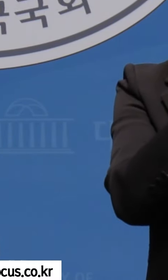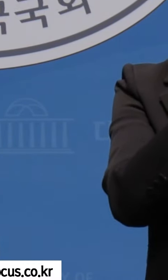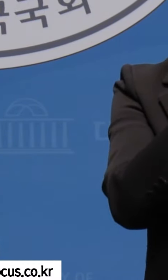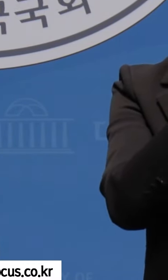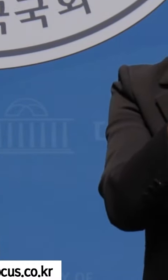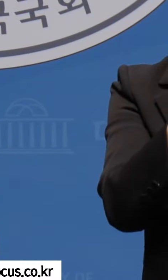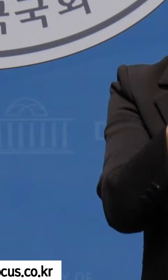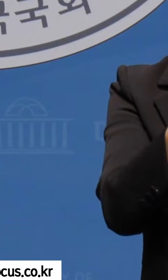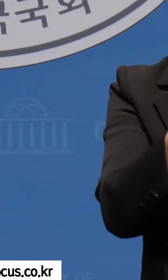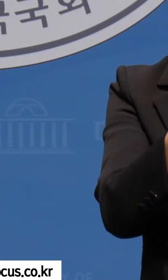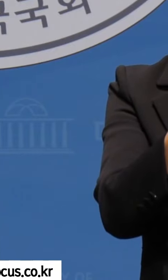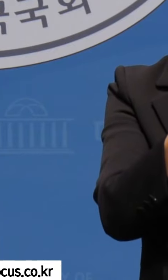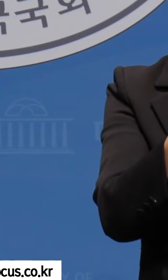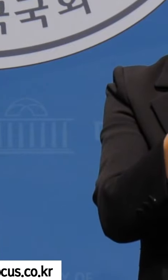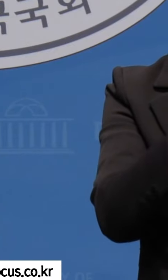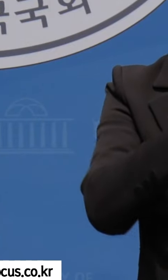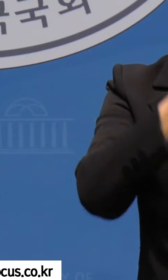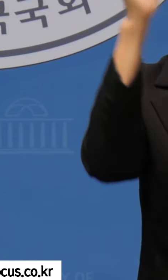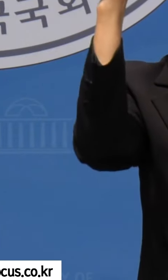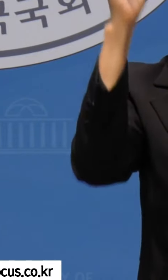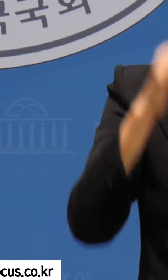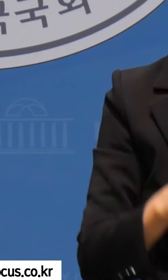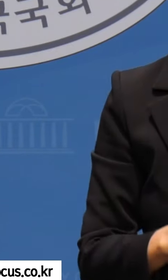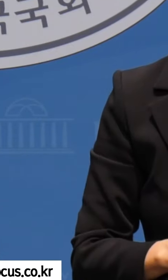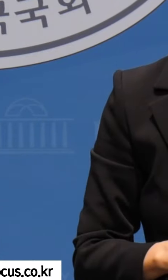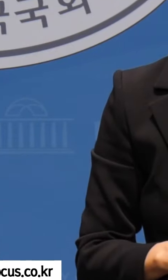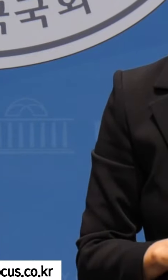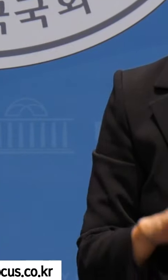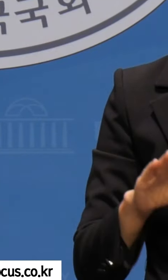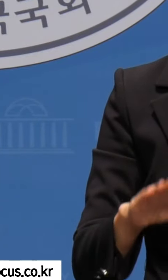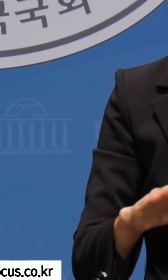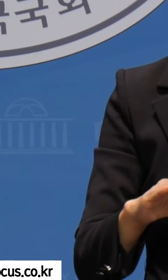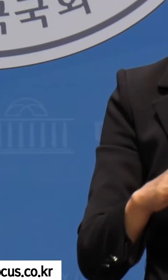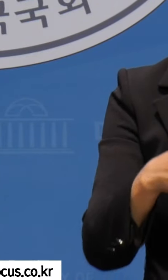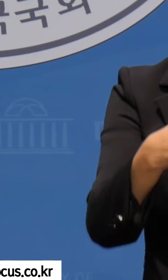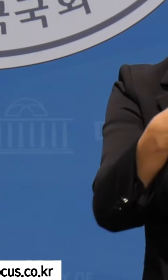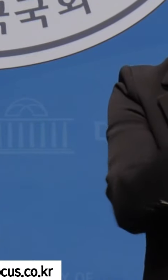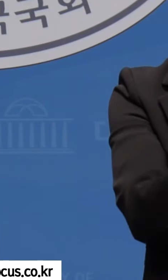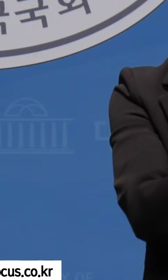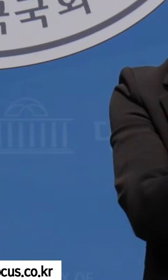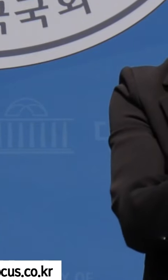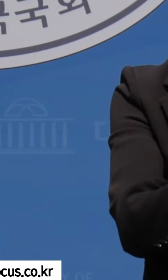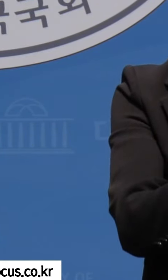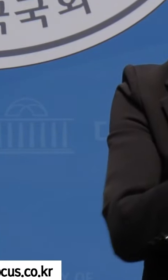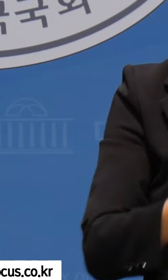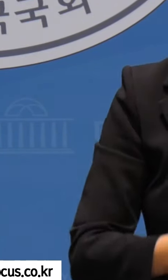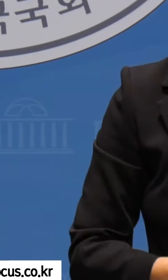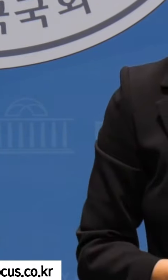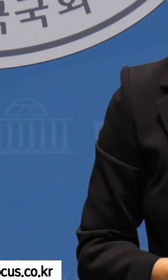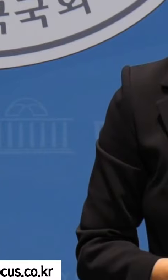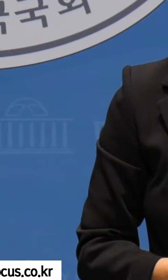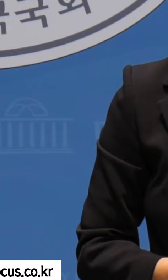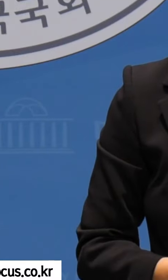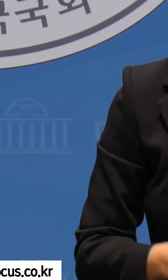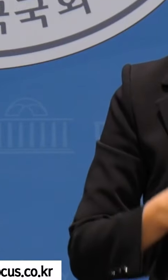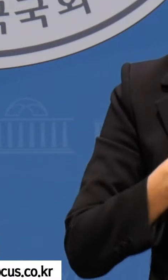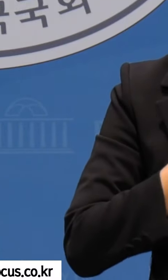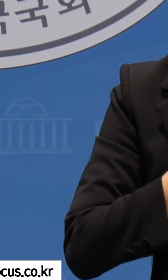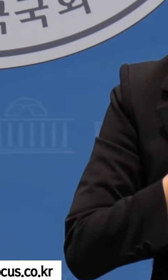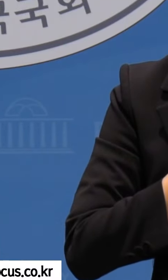민선 구대 의에서 전반기 부의장을 여한 있습니다 그런